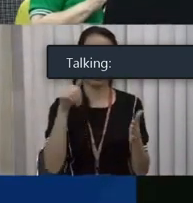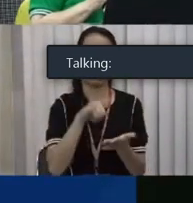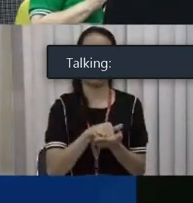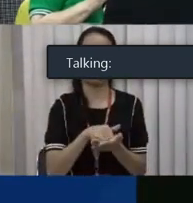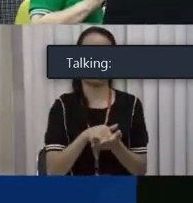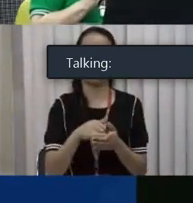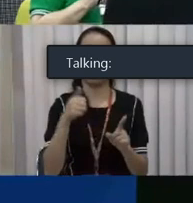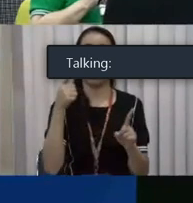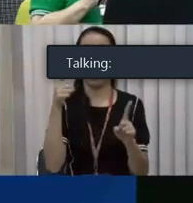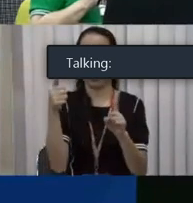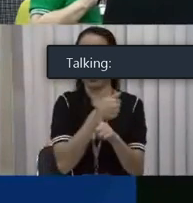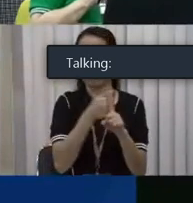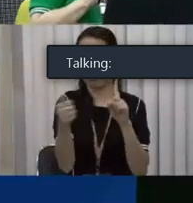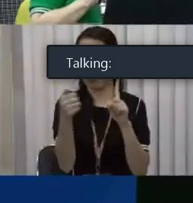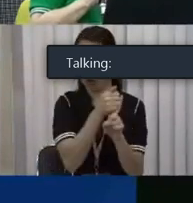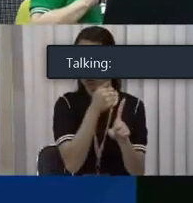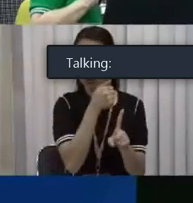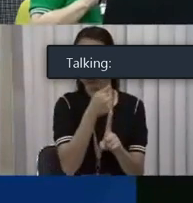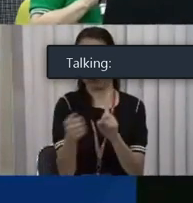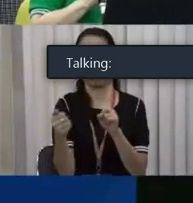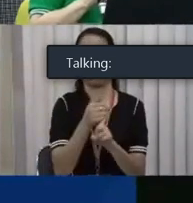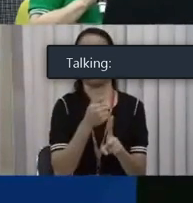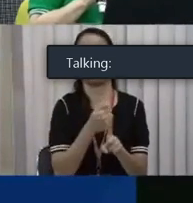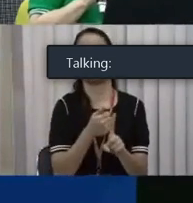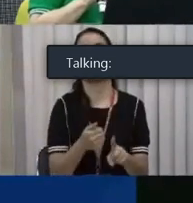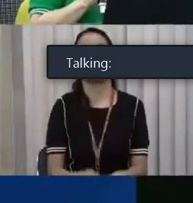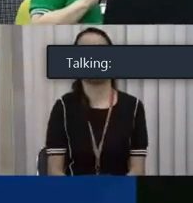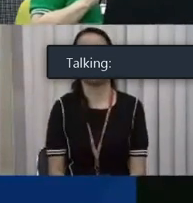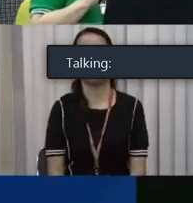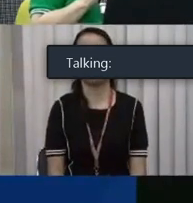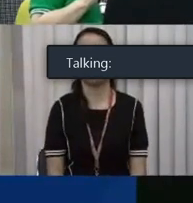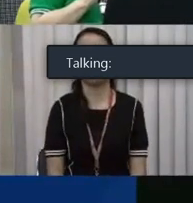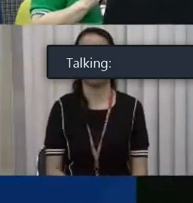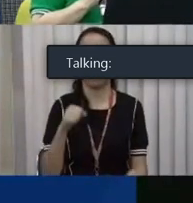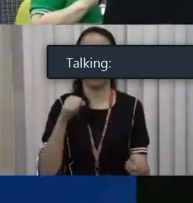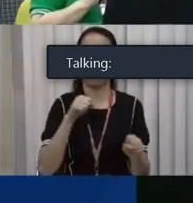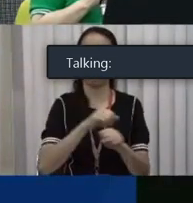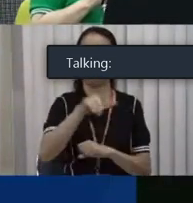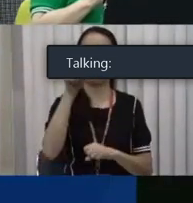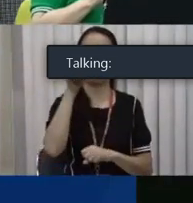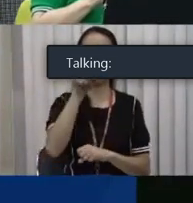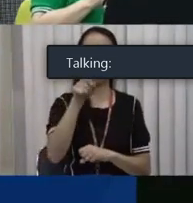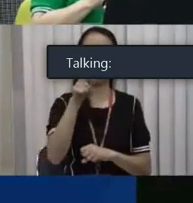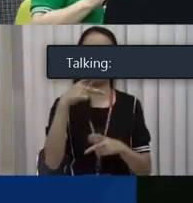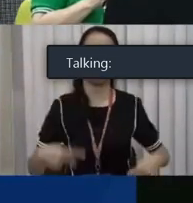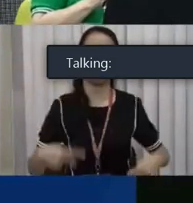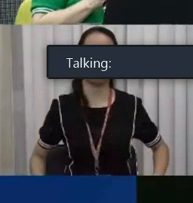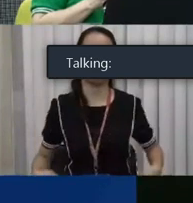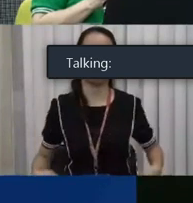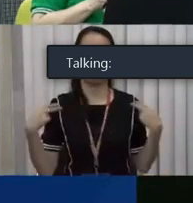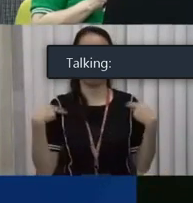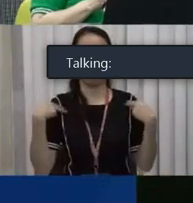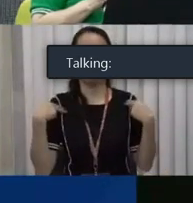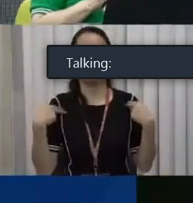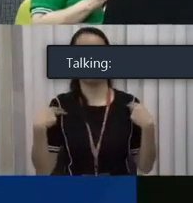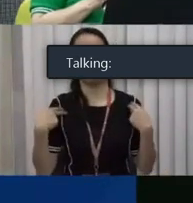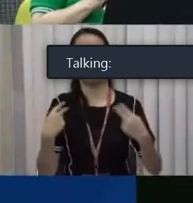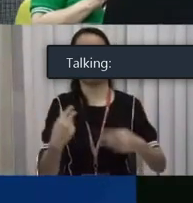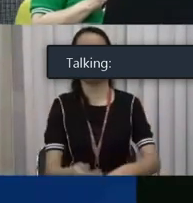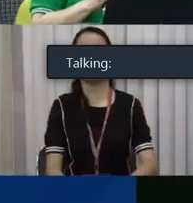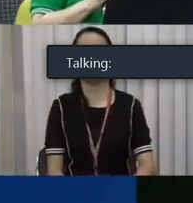or emotional, o unsa pa nga mga abuse nga naka-affect sa iyang kaugalingon, sa iyang